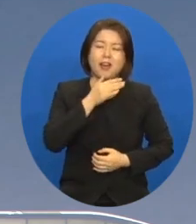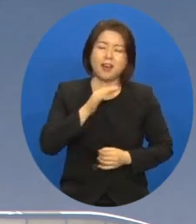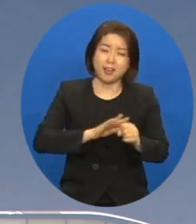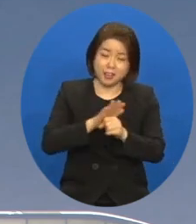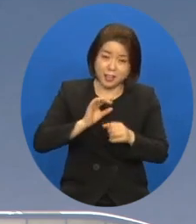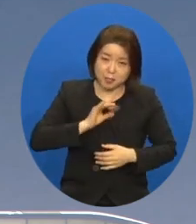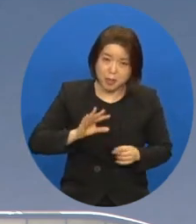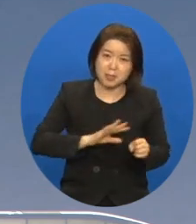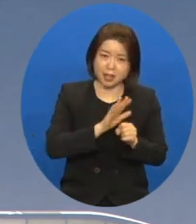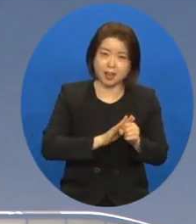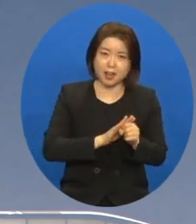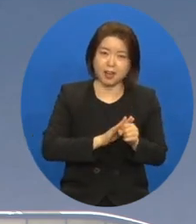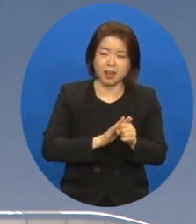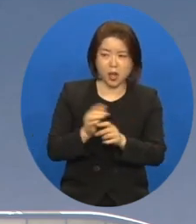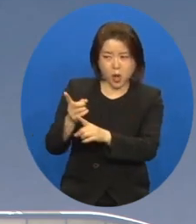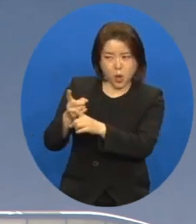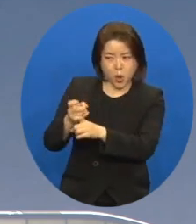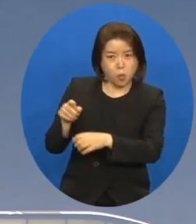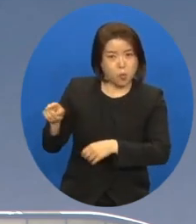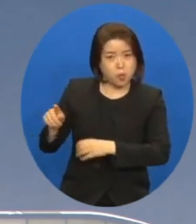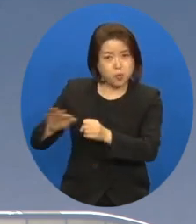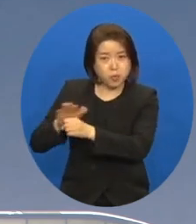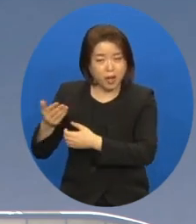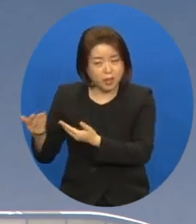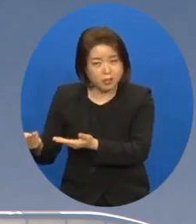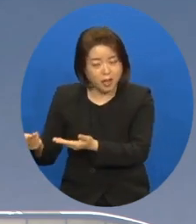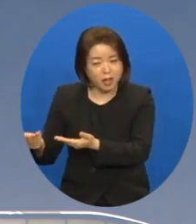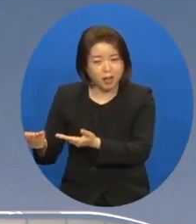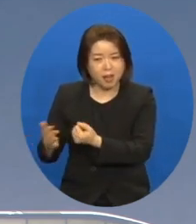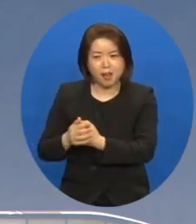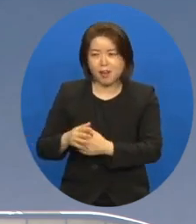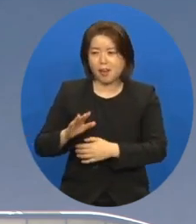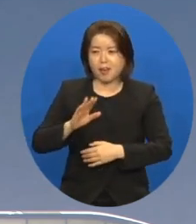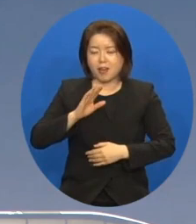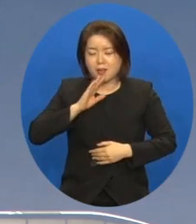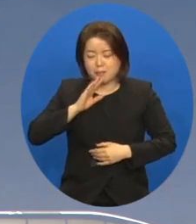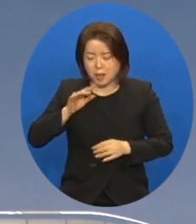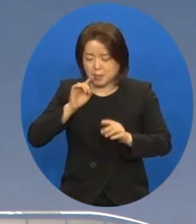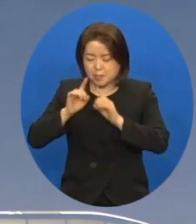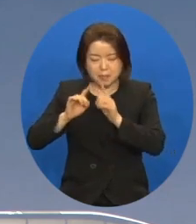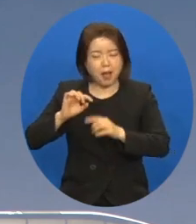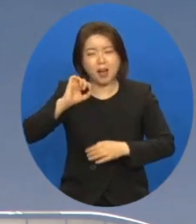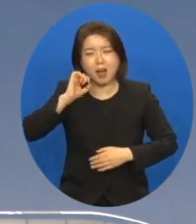산다, 원수도 사랑한다, 그건요 정말 말할 수 없는 복이라니까요.